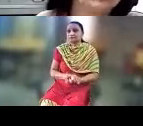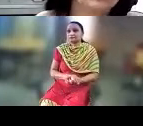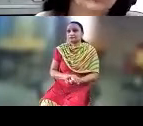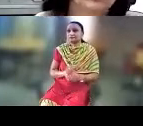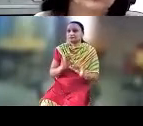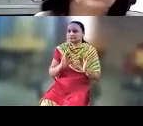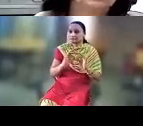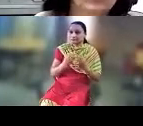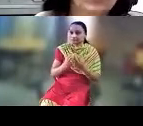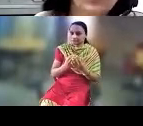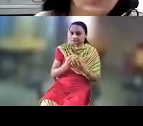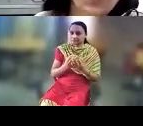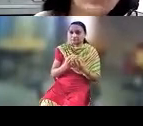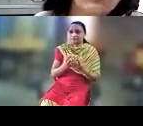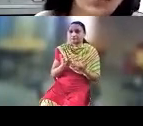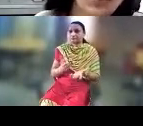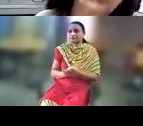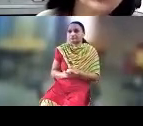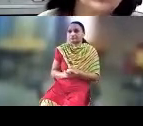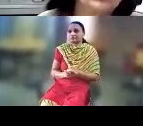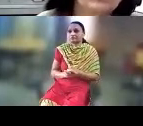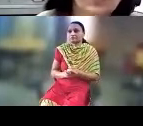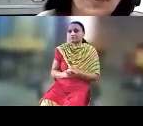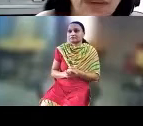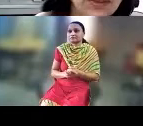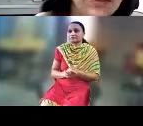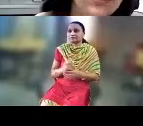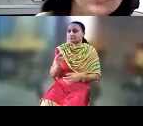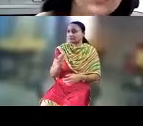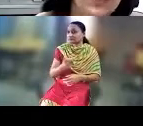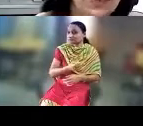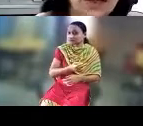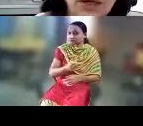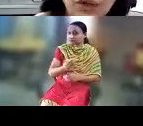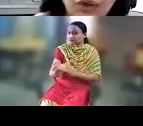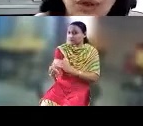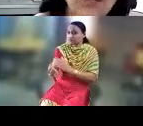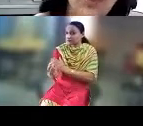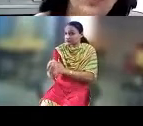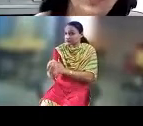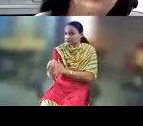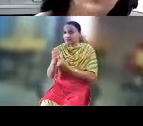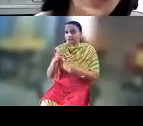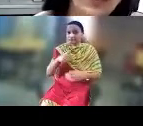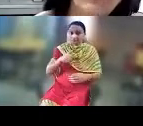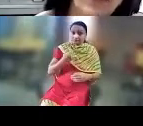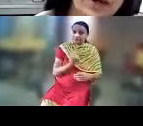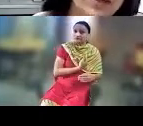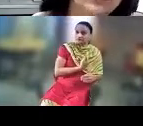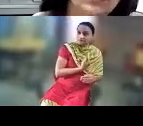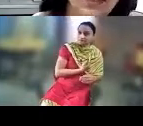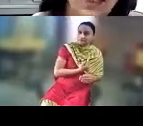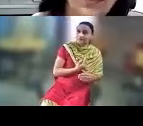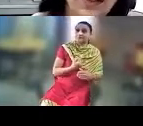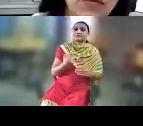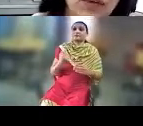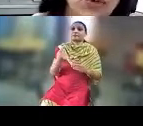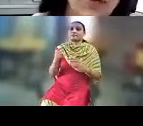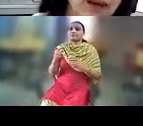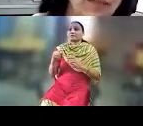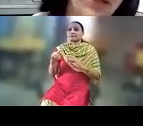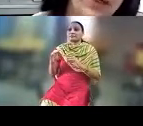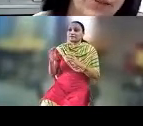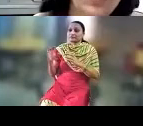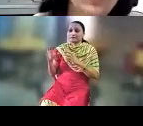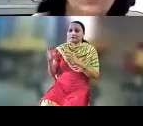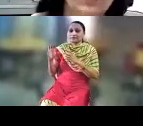फैमिलीज। So by promoting both protective capacities at individual level and protective factors at individual,